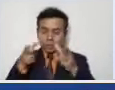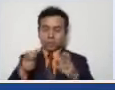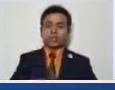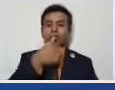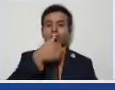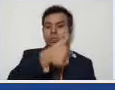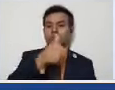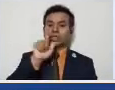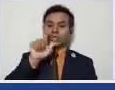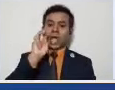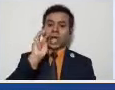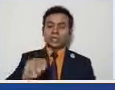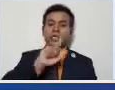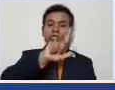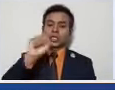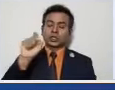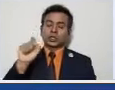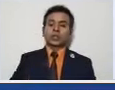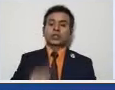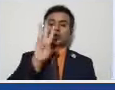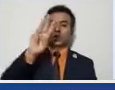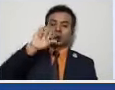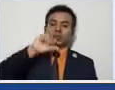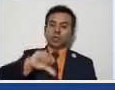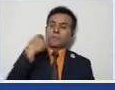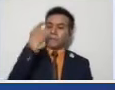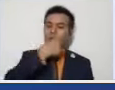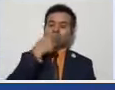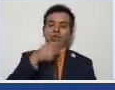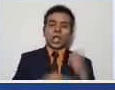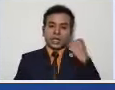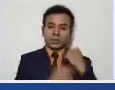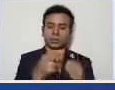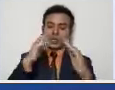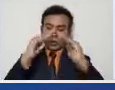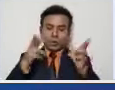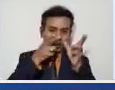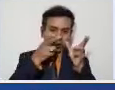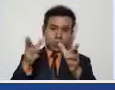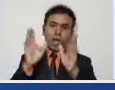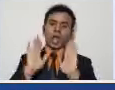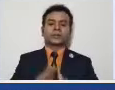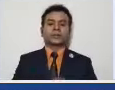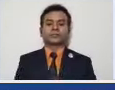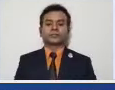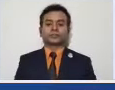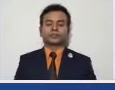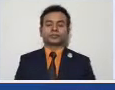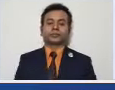বর্তমানে আমাদের কোয়ারেন্টাইনে আছেন হোম এবং প্রাতিষ্ঠানিক মিলে